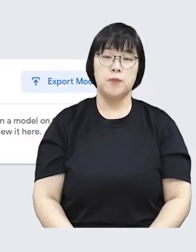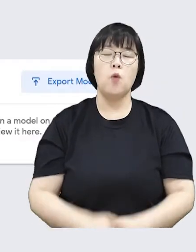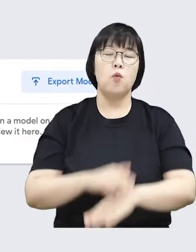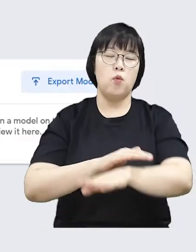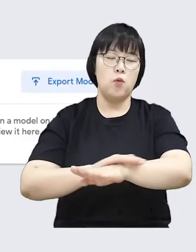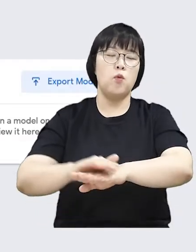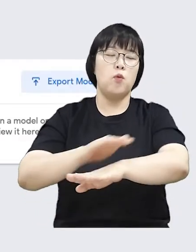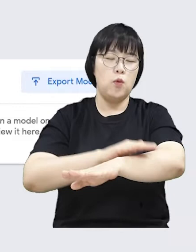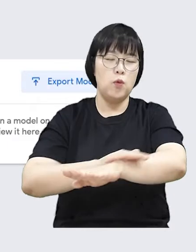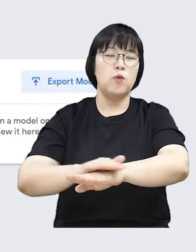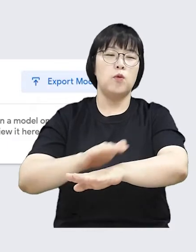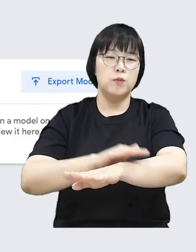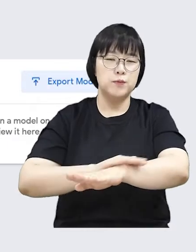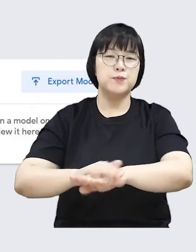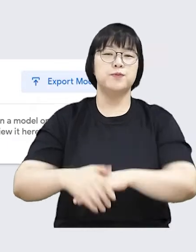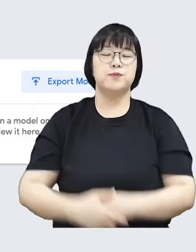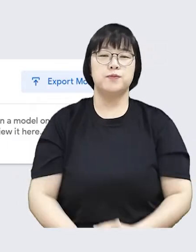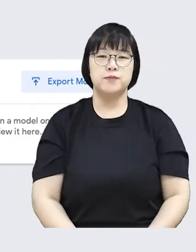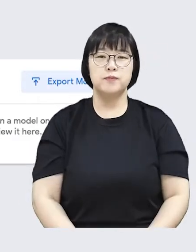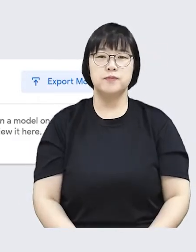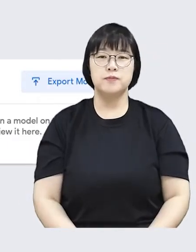잘하고 있어요. 또 다른 모습.